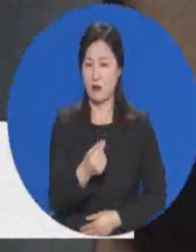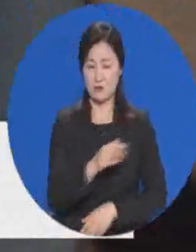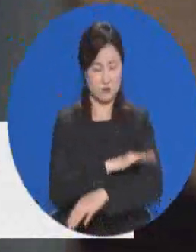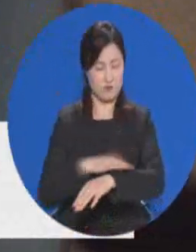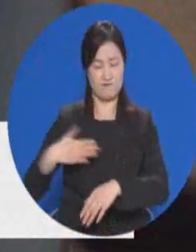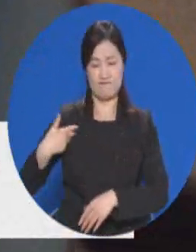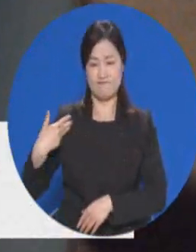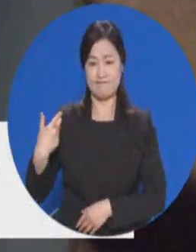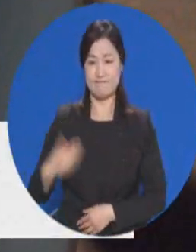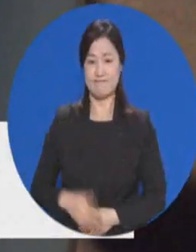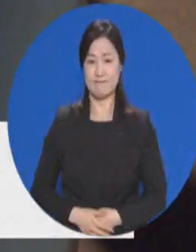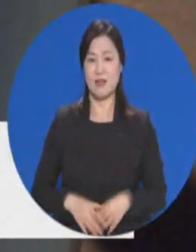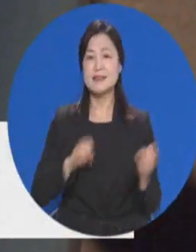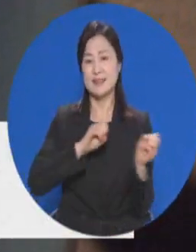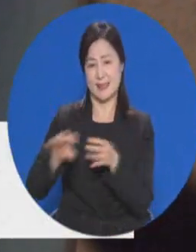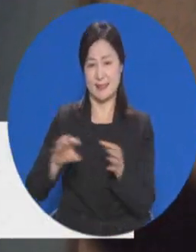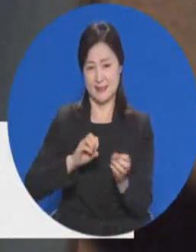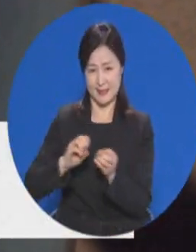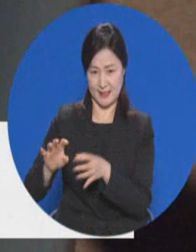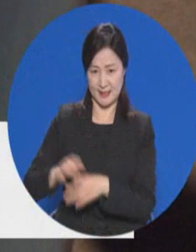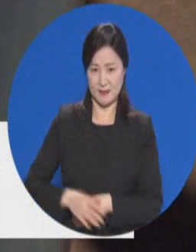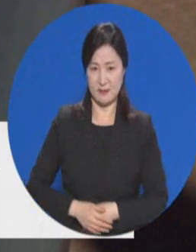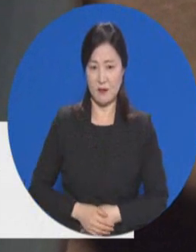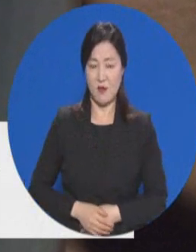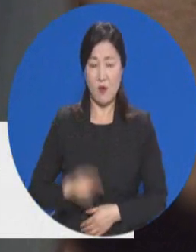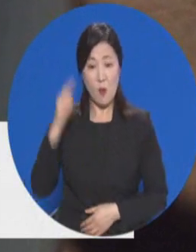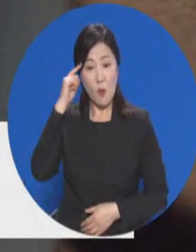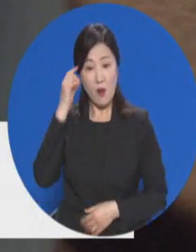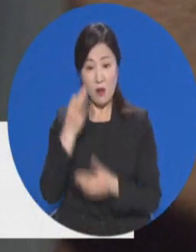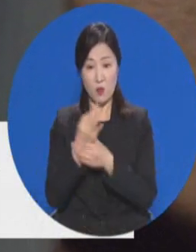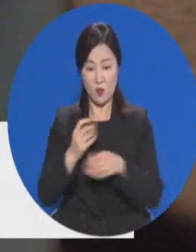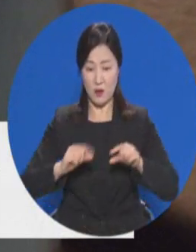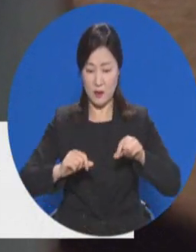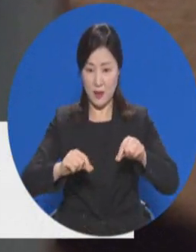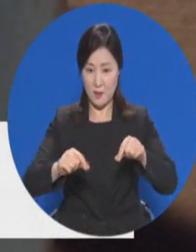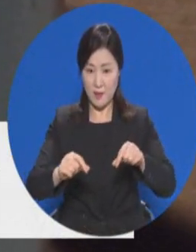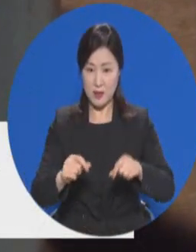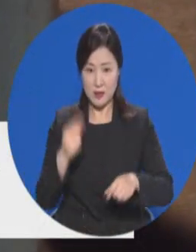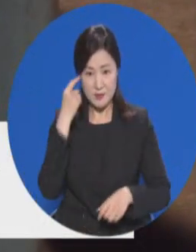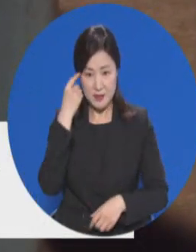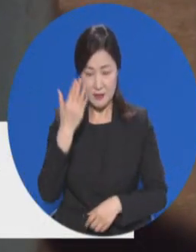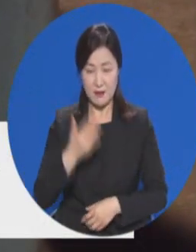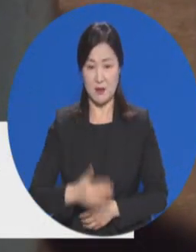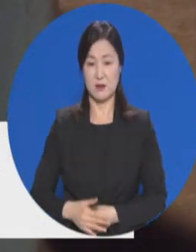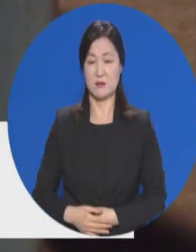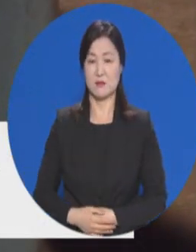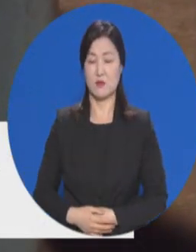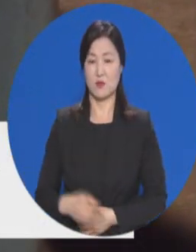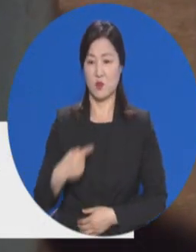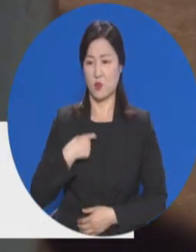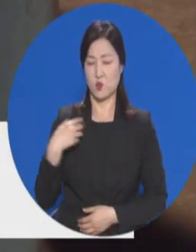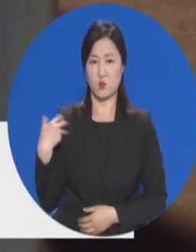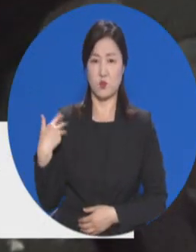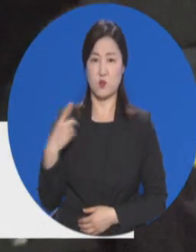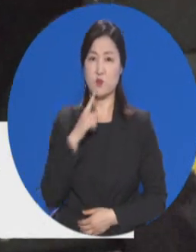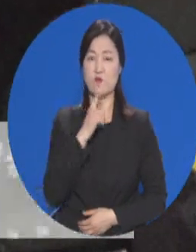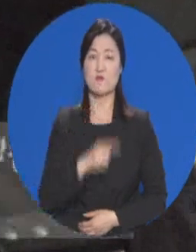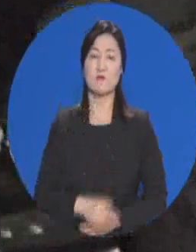나쁜 거예요. 저 모르겠습니다. 쓰레기 그냥. 근데 지폐는 이거 왜 이렇게 말려 있어요? 저